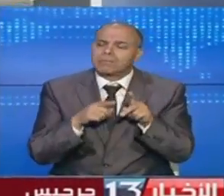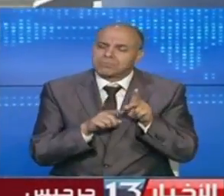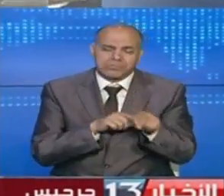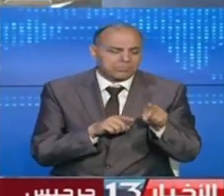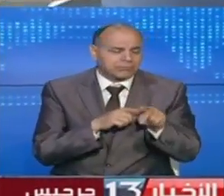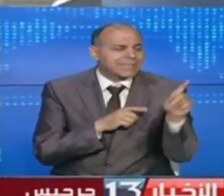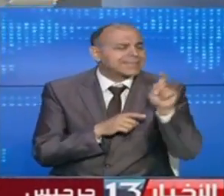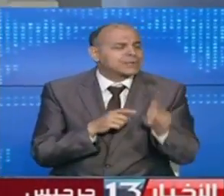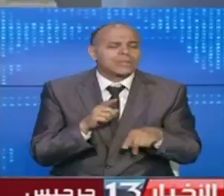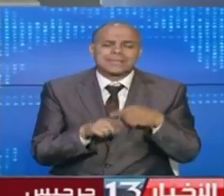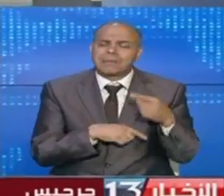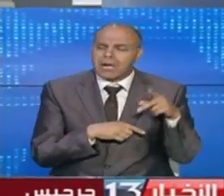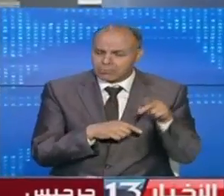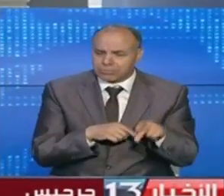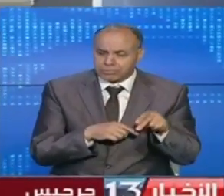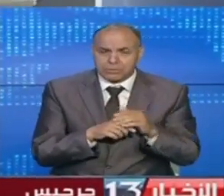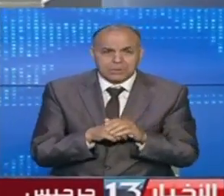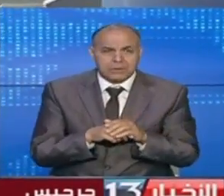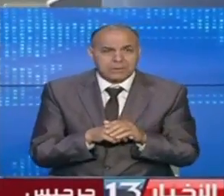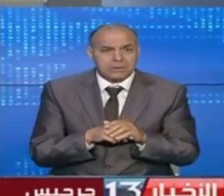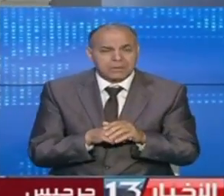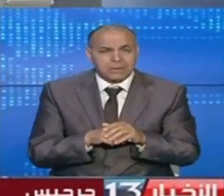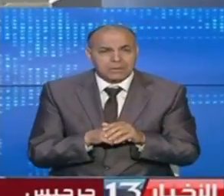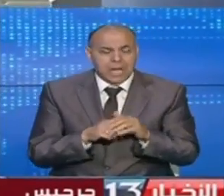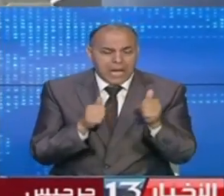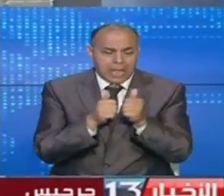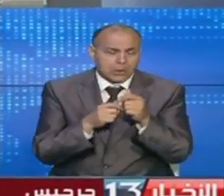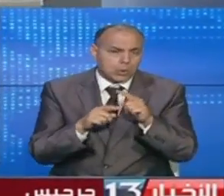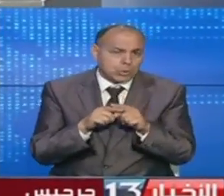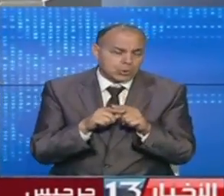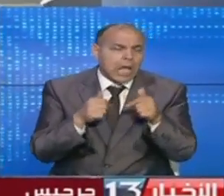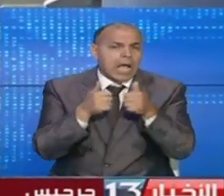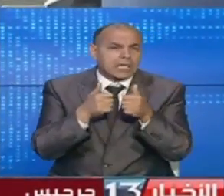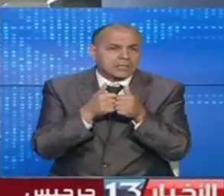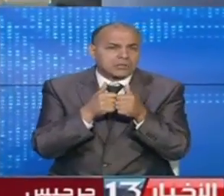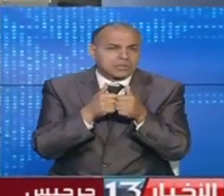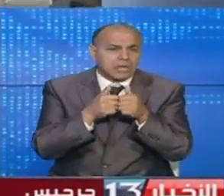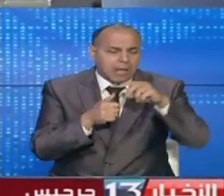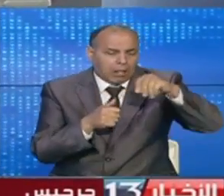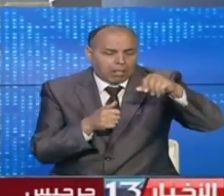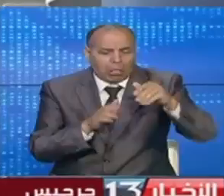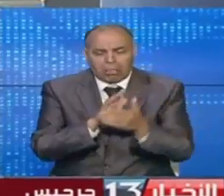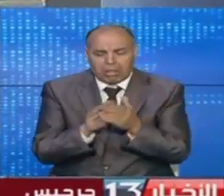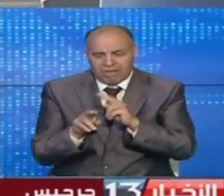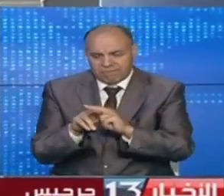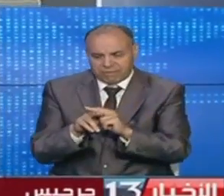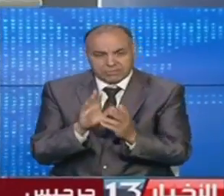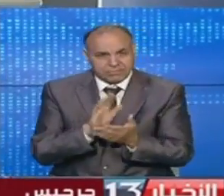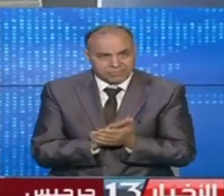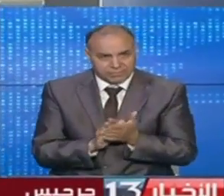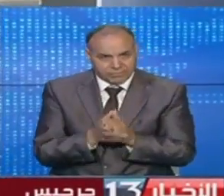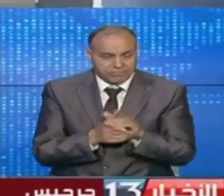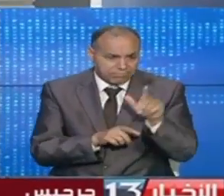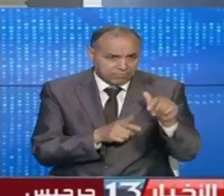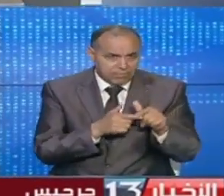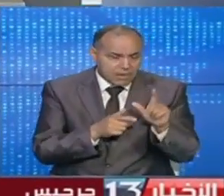في جرجيس ياسر نقص، تو عندنا في الظواهر هنا 11:30 جيت تحل السبالة تلقاها مخصوص، فما